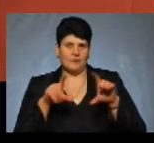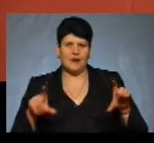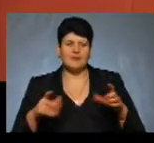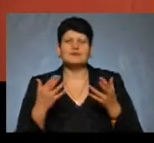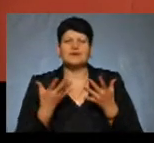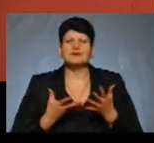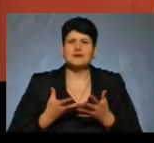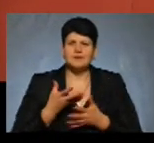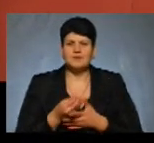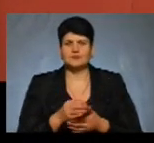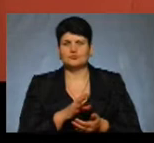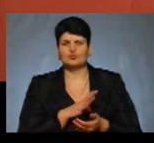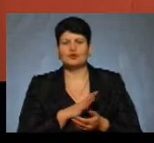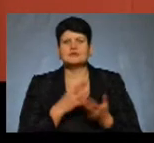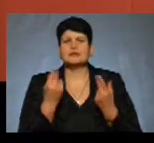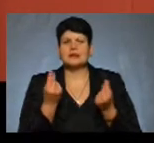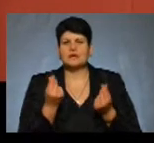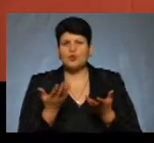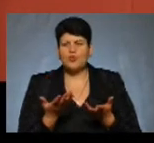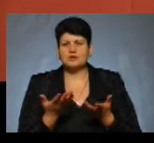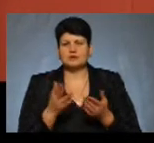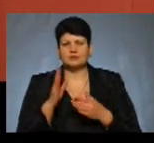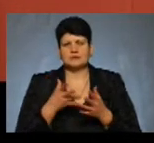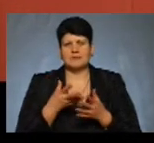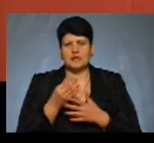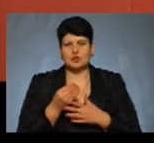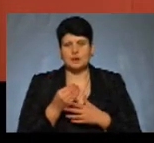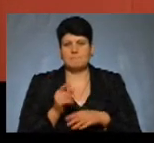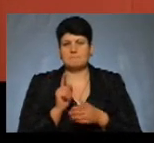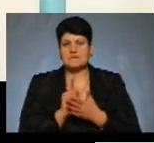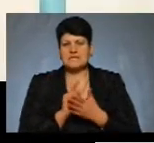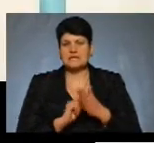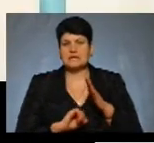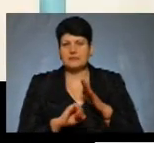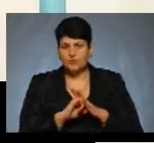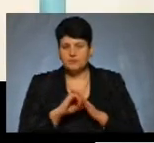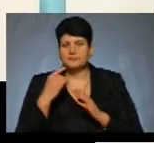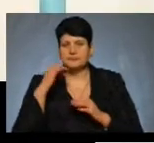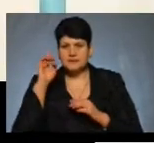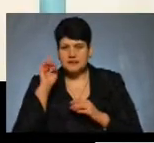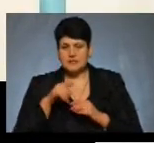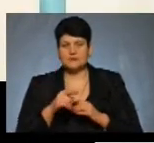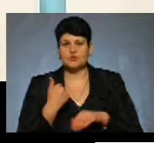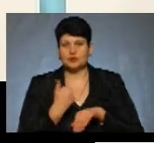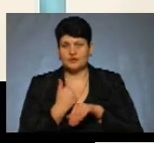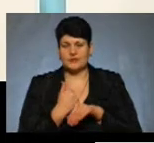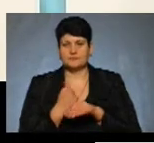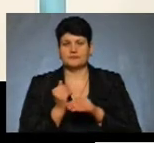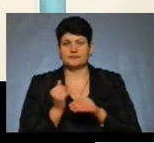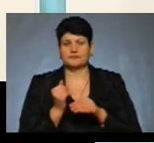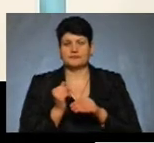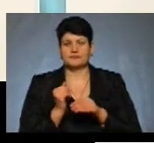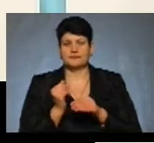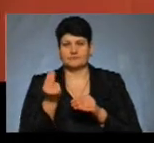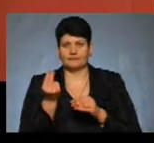скільки з цих коштів піде до пенсійного фонду? Тому що ми знаємо, що основним наповнювачем з